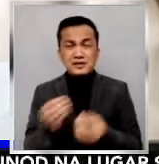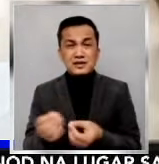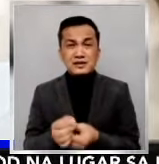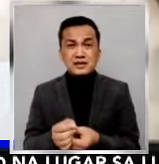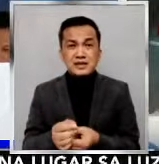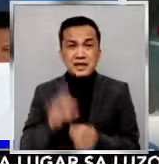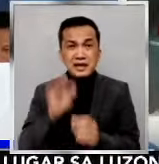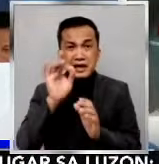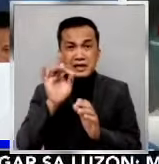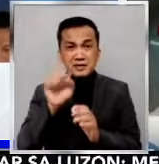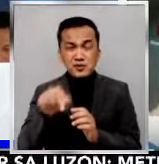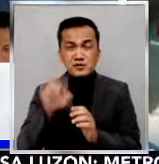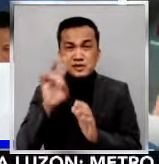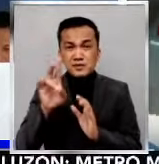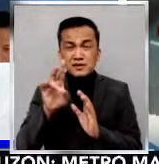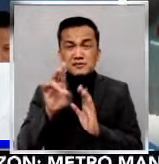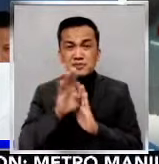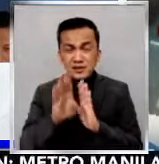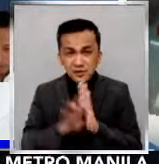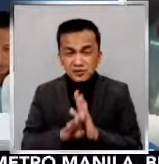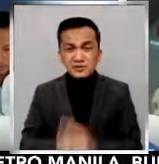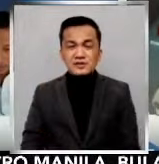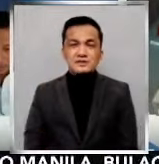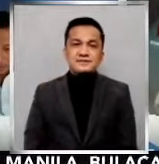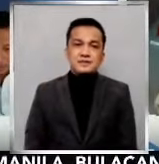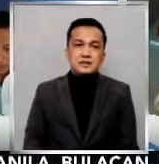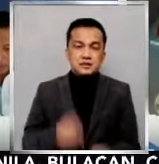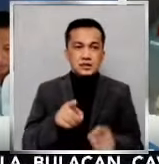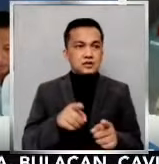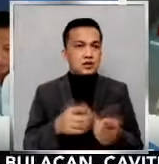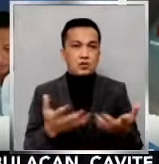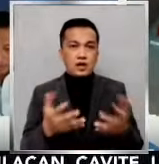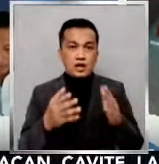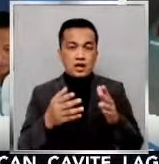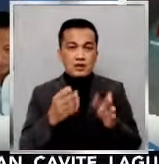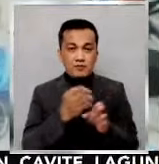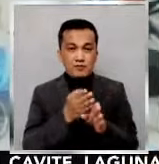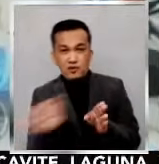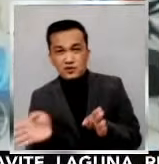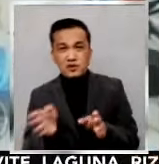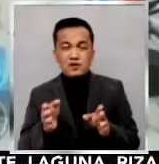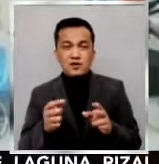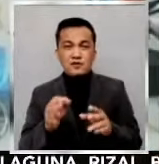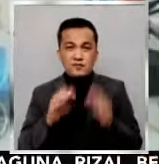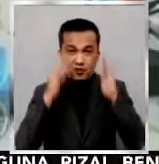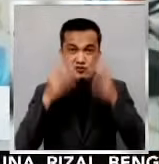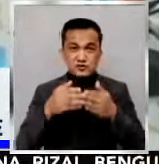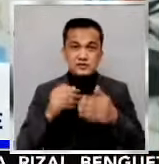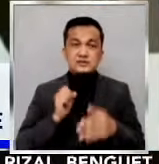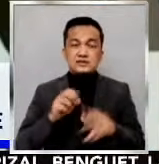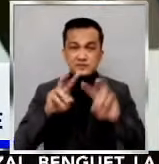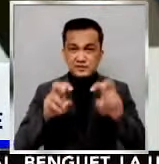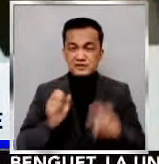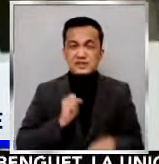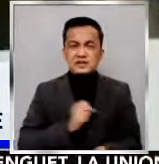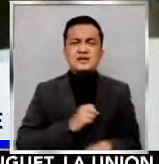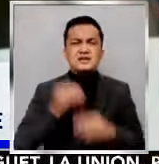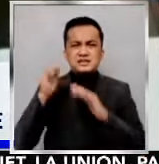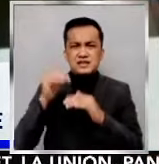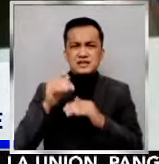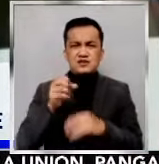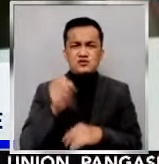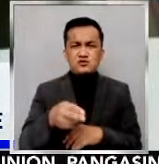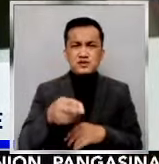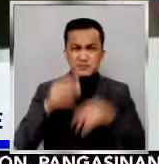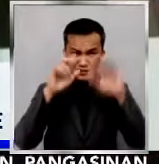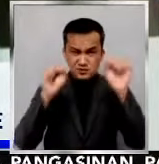to one company. Sa halip daw na mawala ng focus ang imbestigasyon ng Senado, sana raw utusan ng Pangulo na sumagot ang mga tao niya sa mga